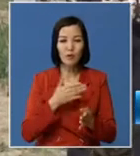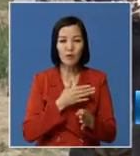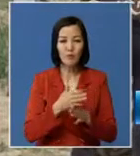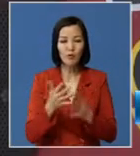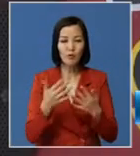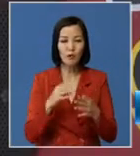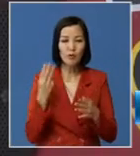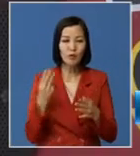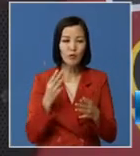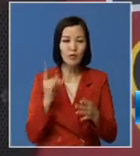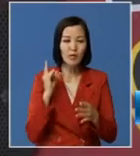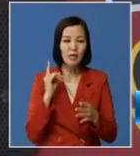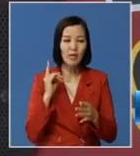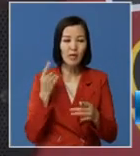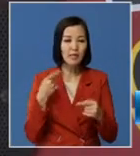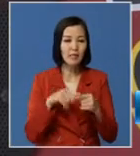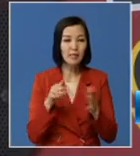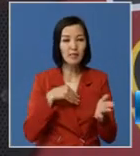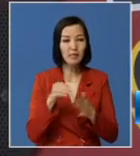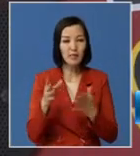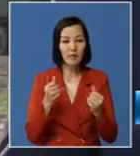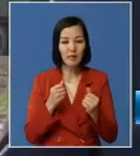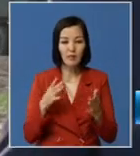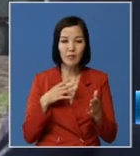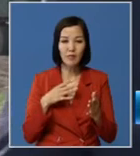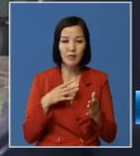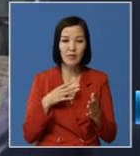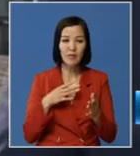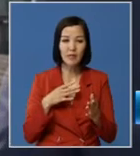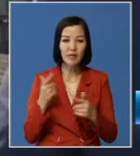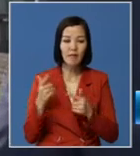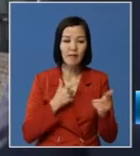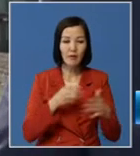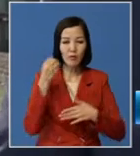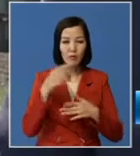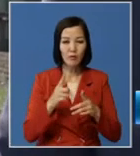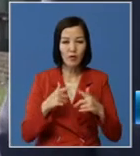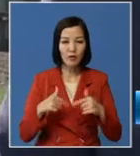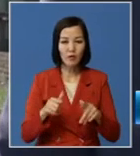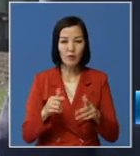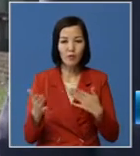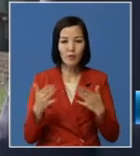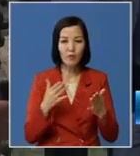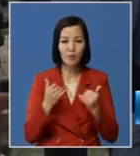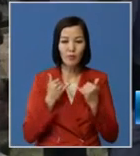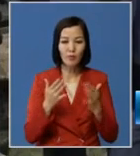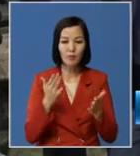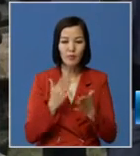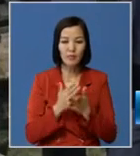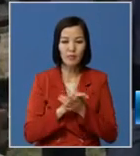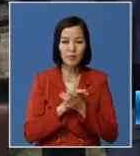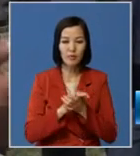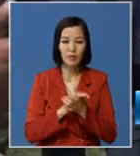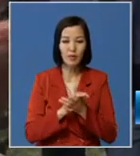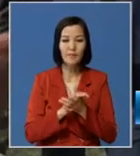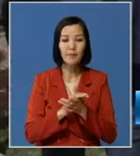ауыл шаруашылық техникаларын сатып алған еді. Биыл сервистік орталықтар құрылып, шаруалар бір-біріне септескен. Сөйтіп шаруалар